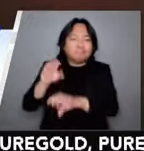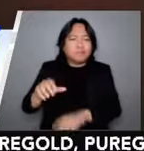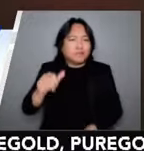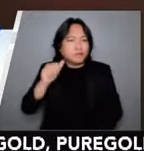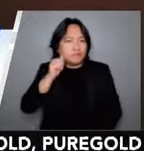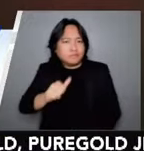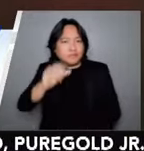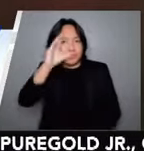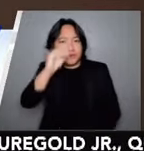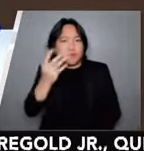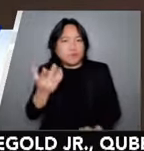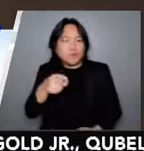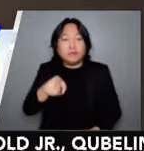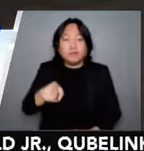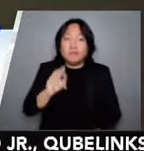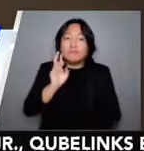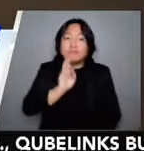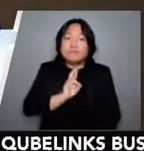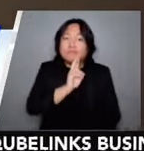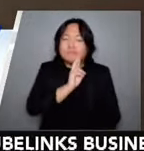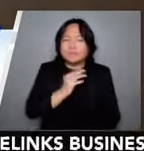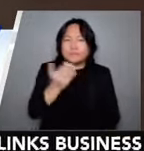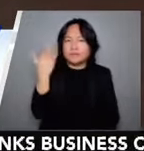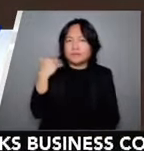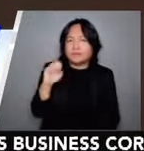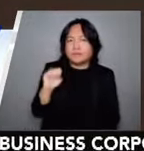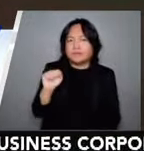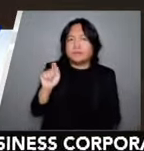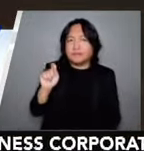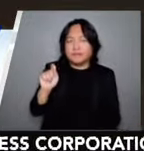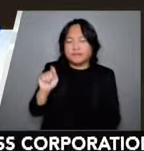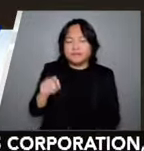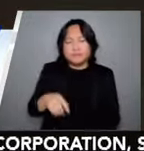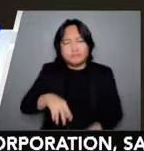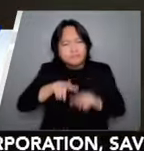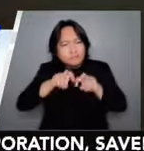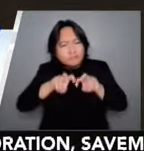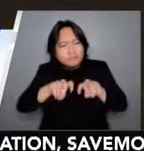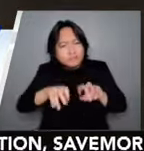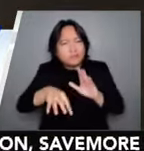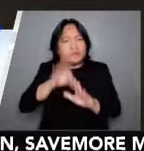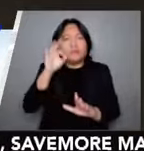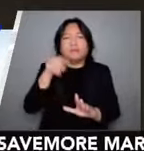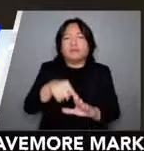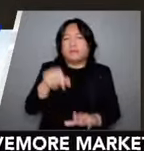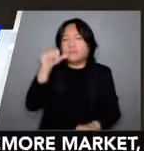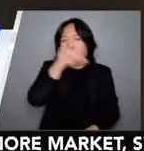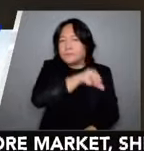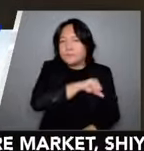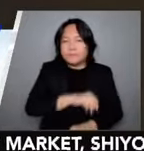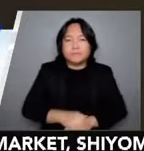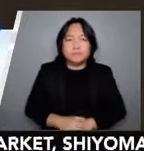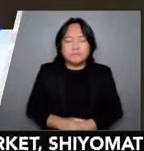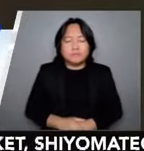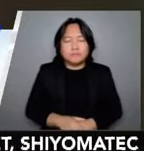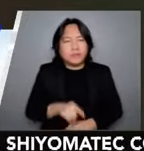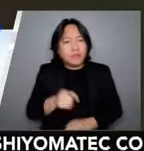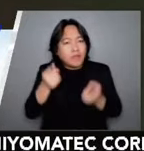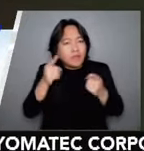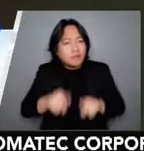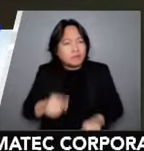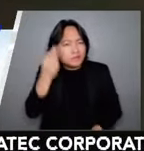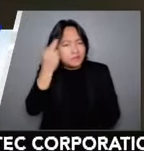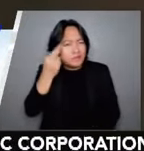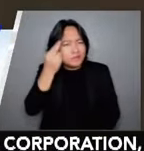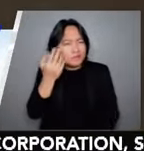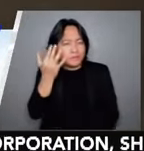4A, Davao City noong Sabado. Base sa investigasyon, nakainom ang mga sangkot sa gulo. Selos ang isa sa mga tinitignang ugat ng away.